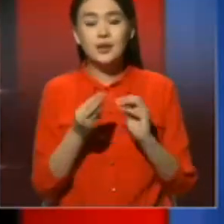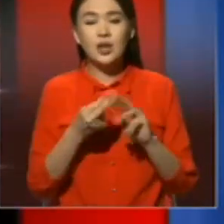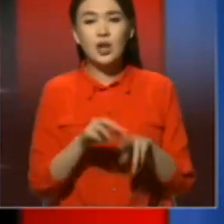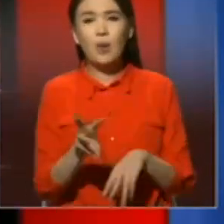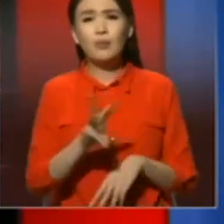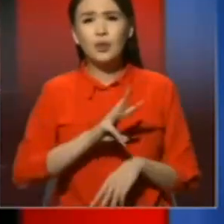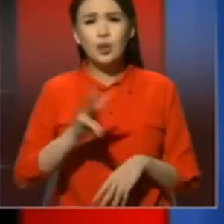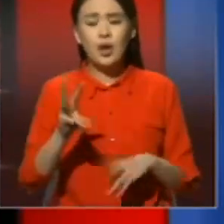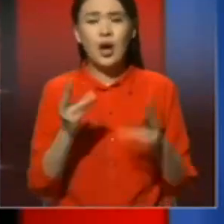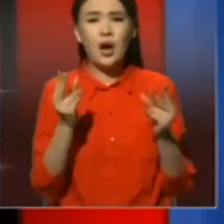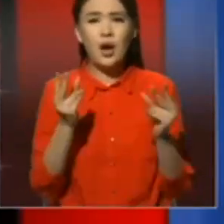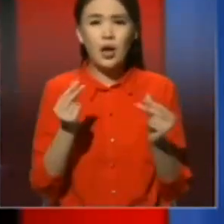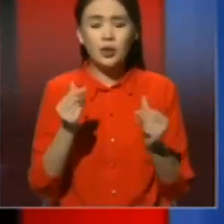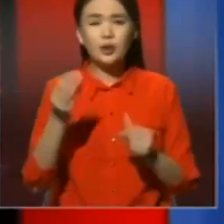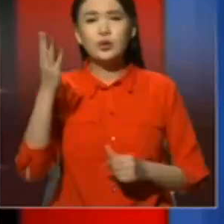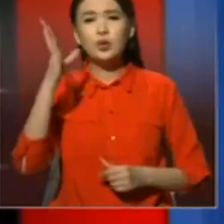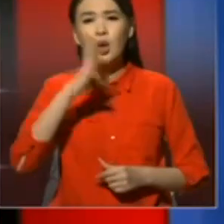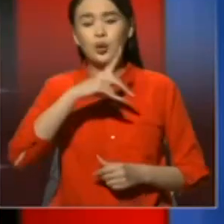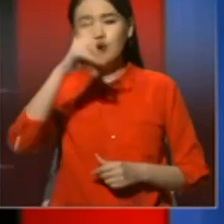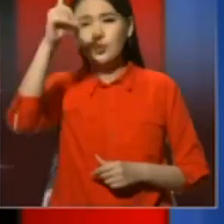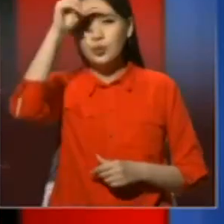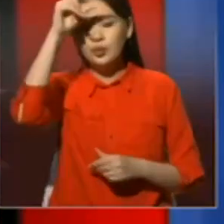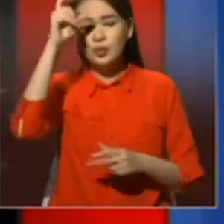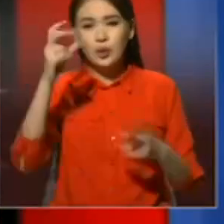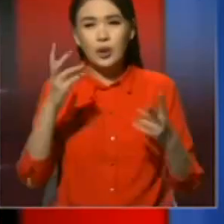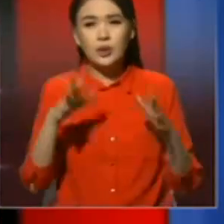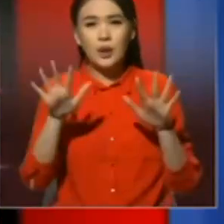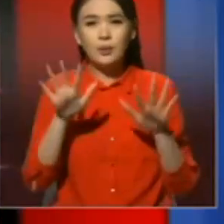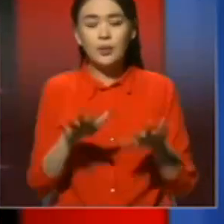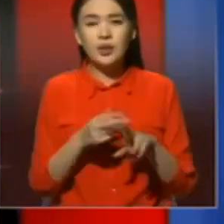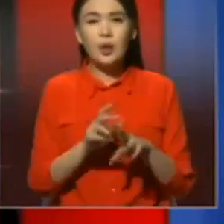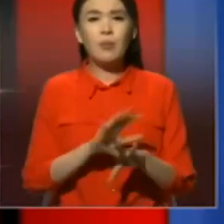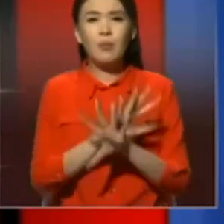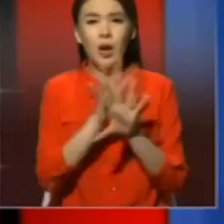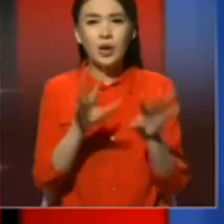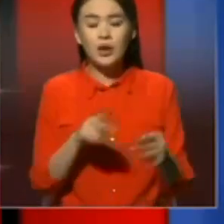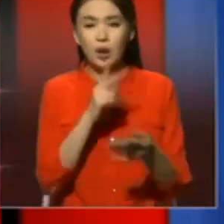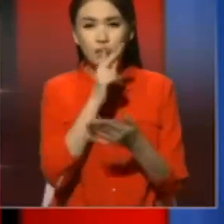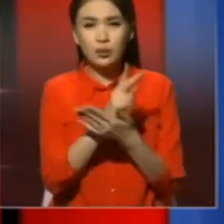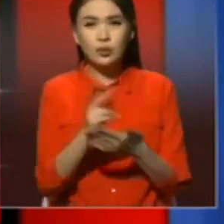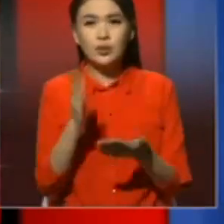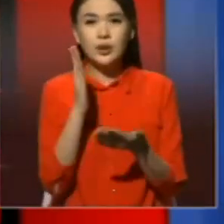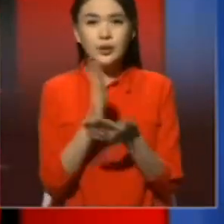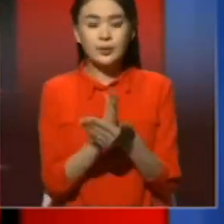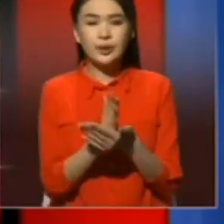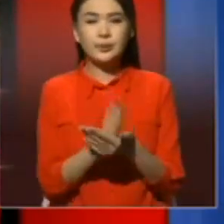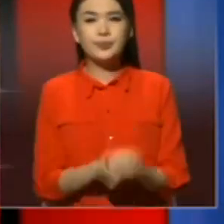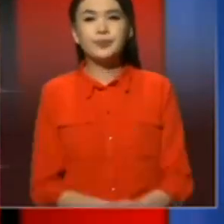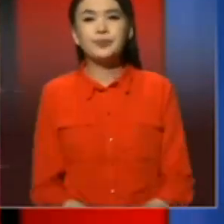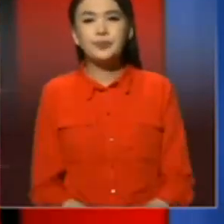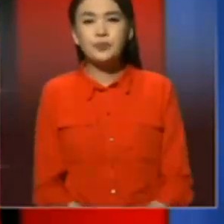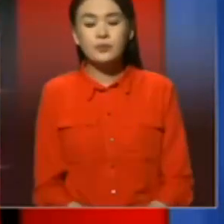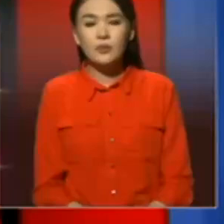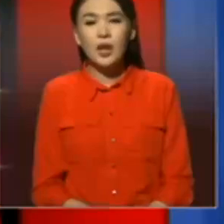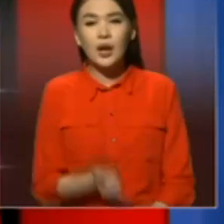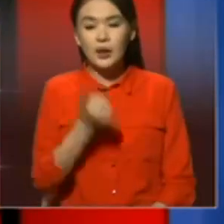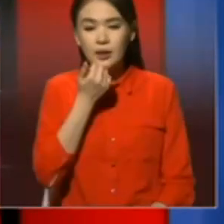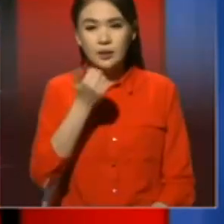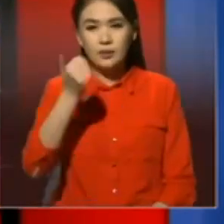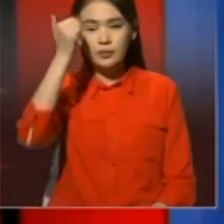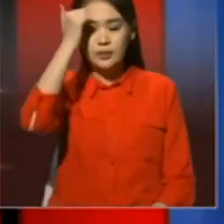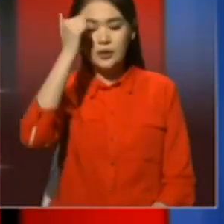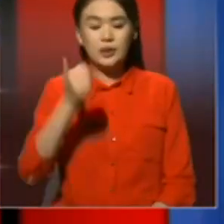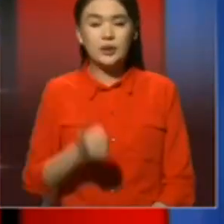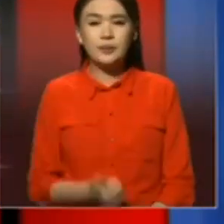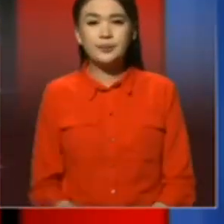миллиондап қаржылар Түркия еліне болып жатқан басқа кезінде барлығын көріп отырмыз ол нәрсені. Міне, рахмет,